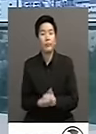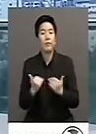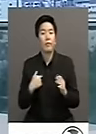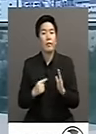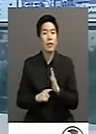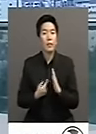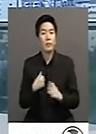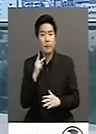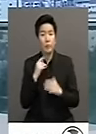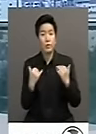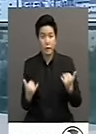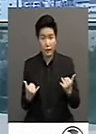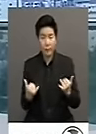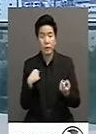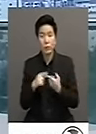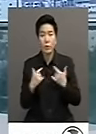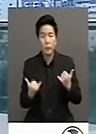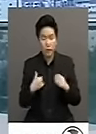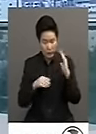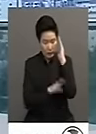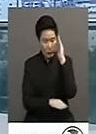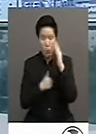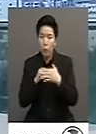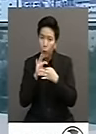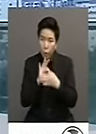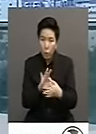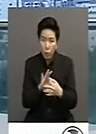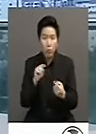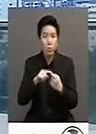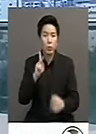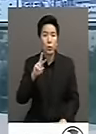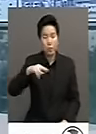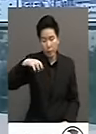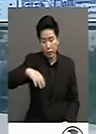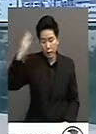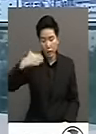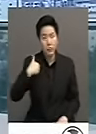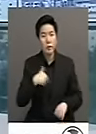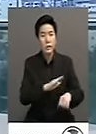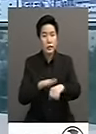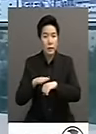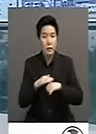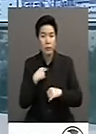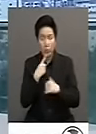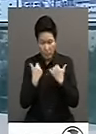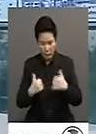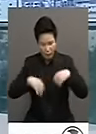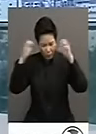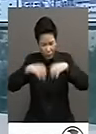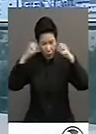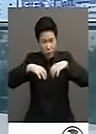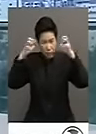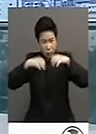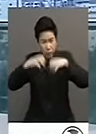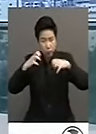เริ่มต้นข่าวในวันนี้นะครับตอนนี้ภาคใต้น่าห่วงครับกรมอุตุนิยมวิทยาประกาศเตือนล่าสุดฝนตกหนักถึงหนัก